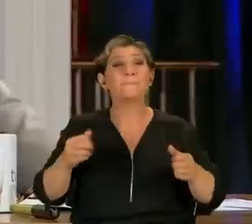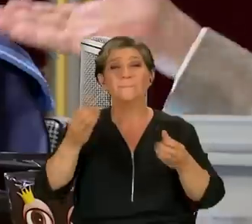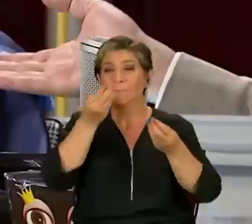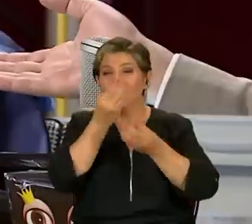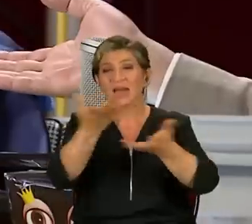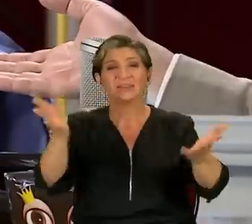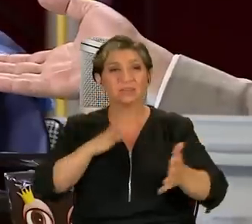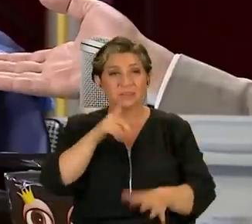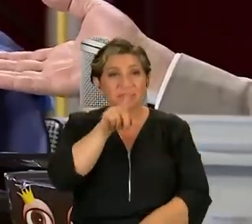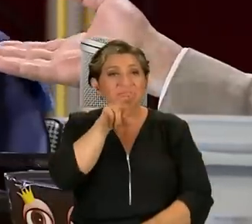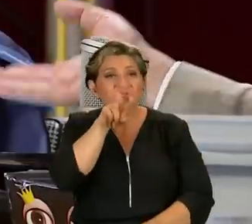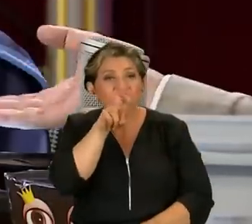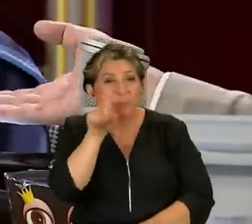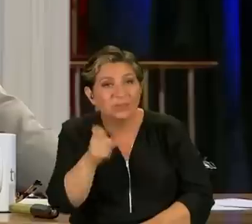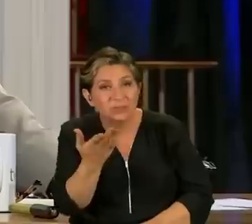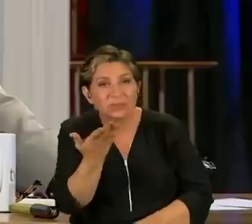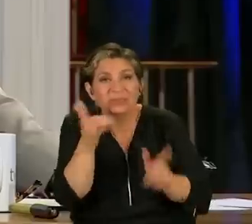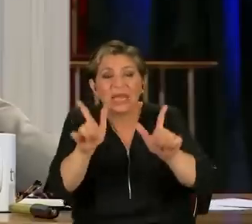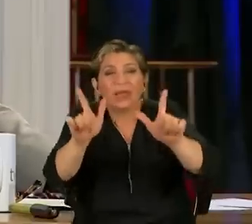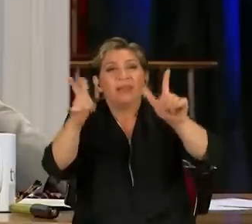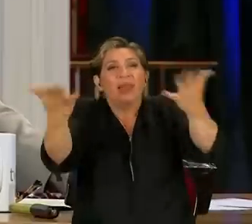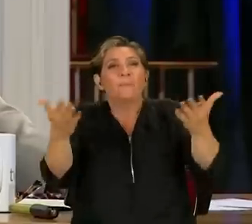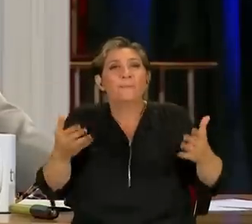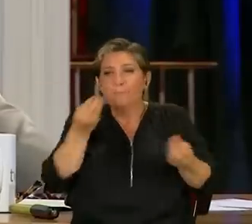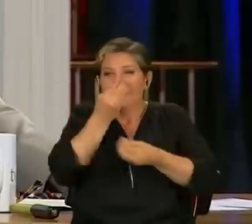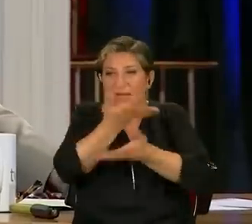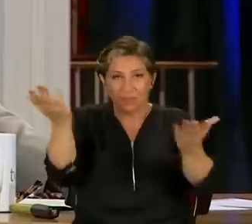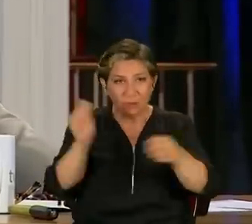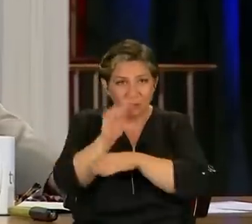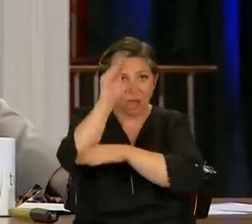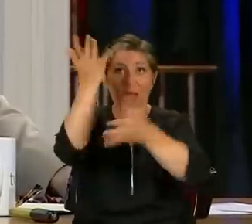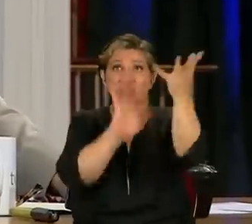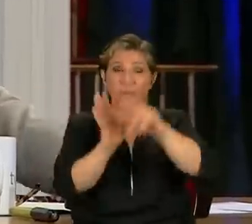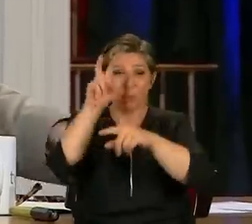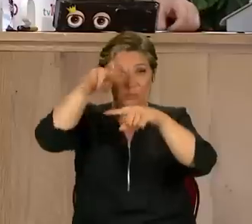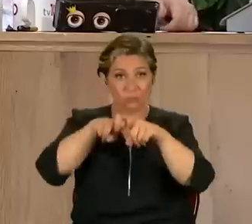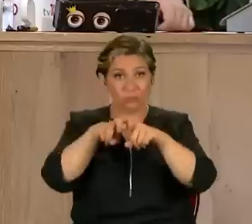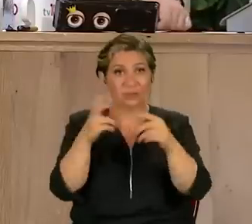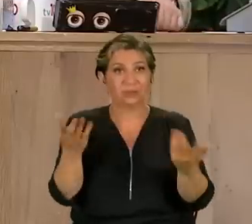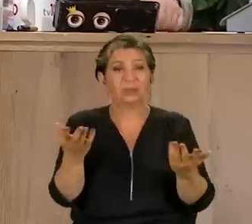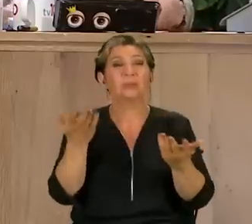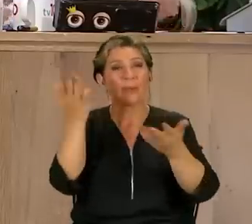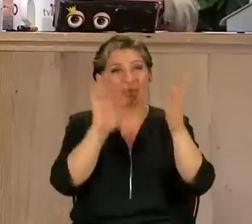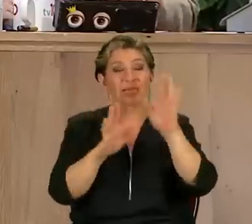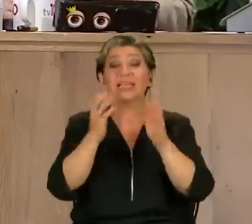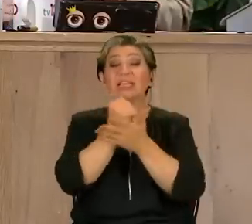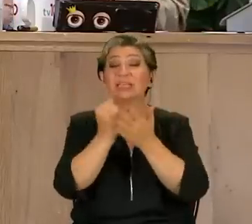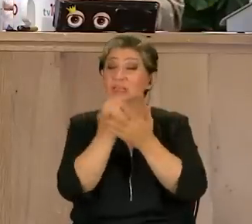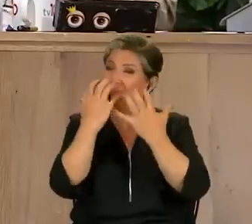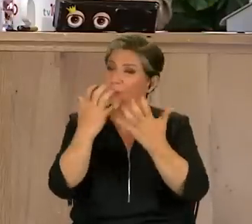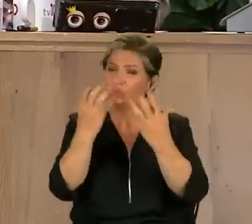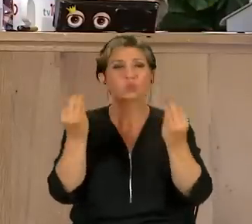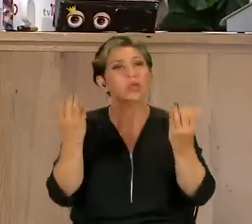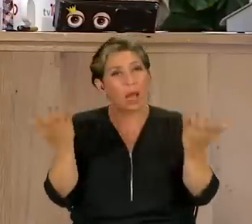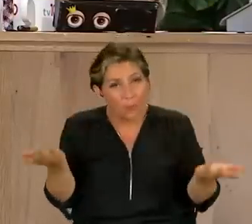var. Yahu sen sincap mısın? Ya sana ne parktan? Parkta mı yaşayacaksın? Hiç. Ağaçta mı yaşayacaksın yani? Tamam yeşili korunmuş